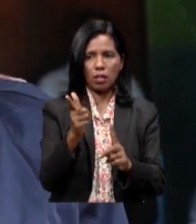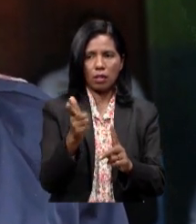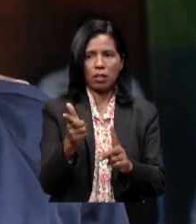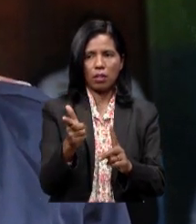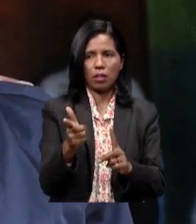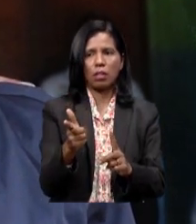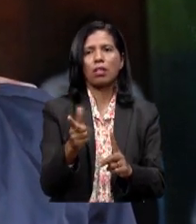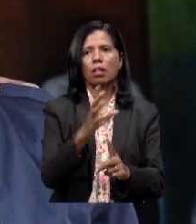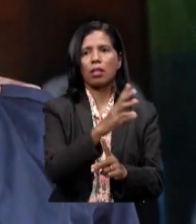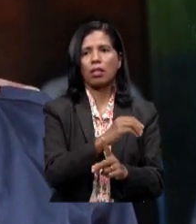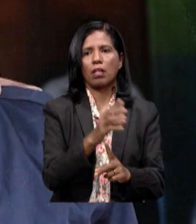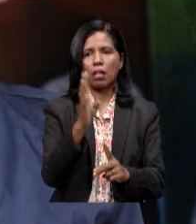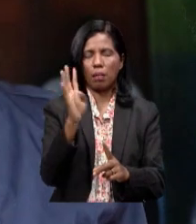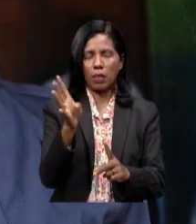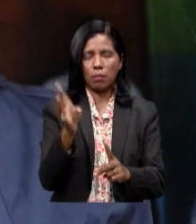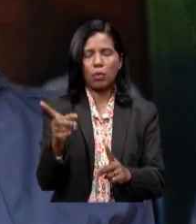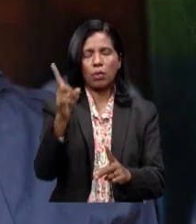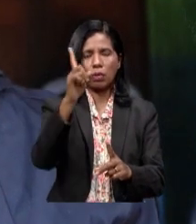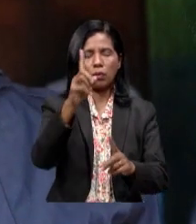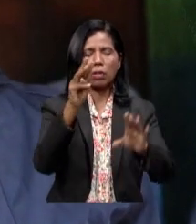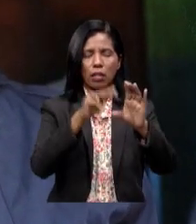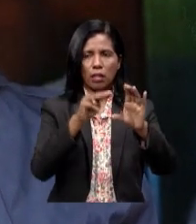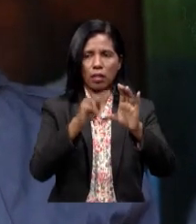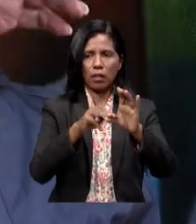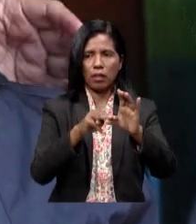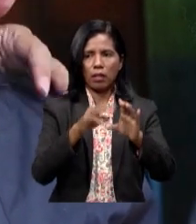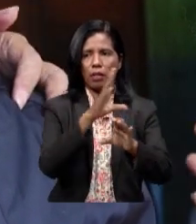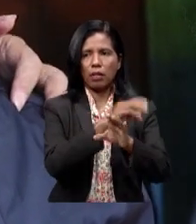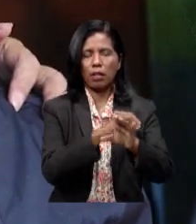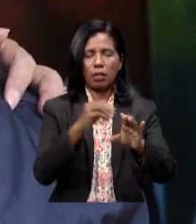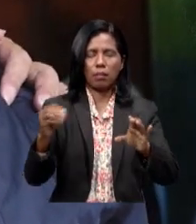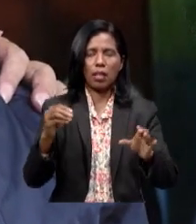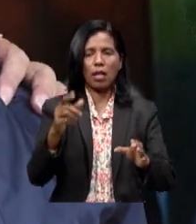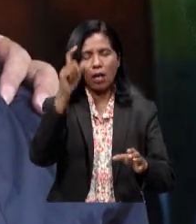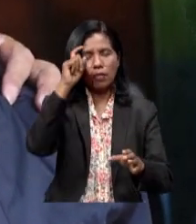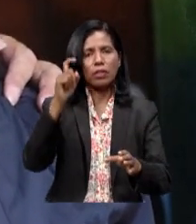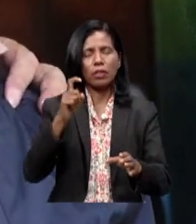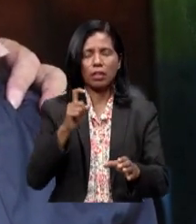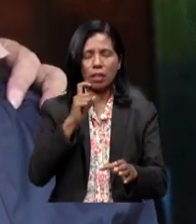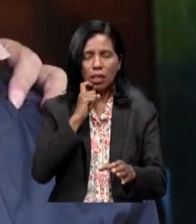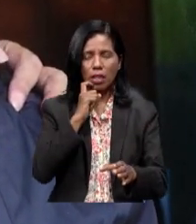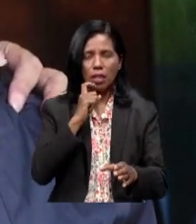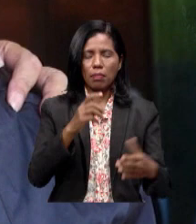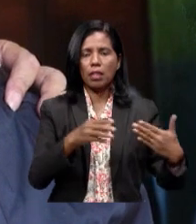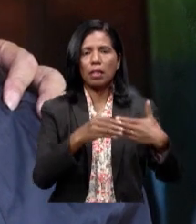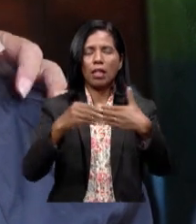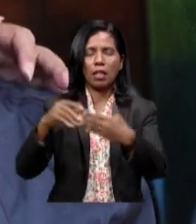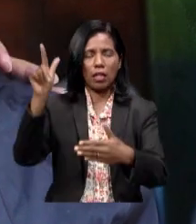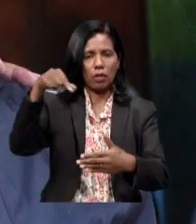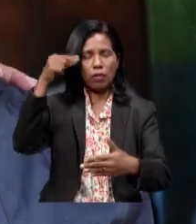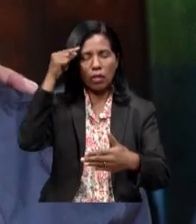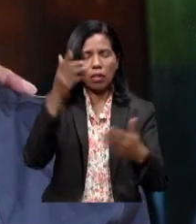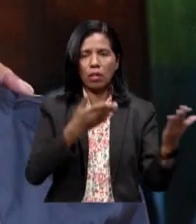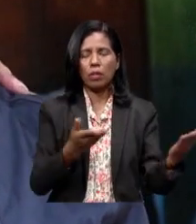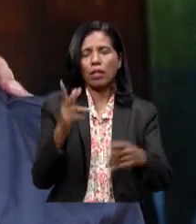41 kadera atu abonana saeb patuku iha Palácio Governo, Lori Povidane